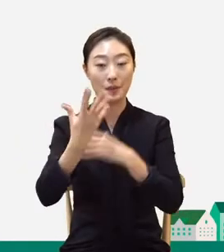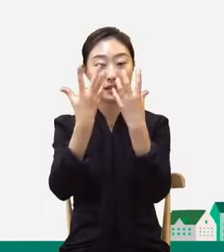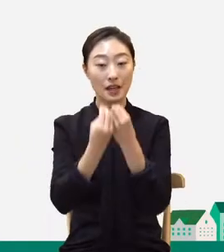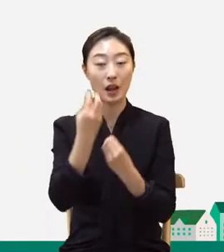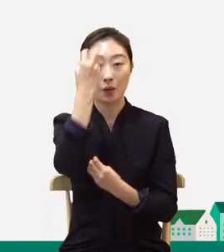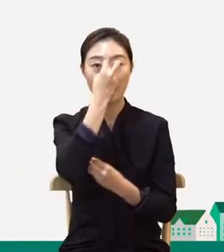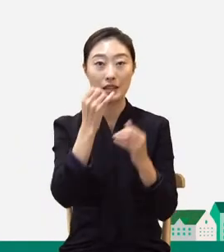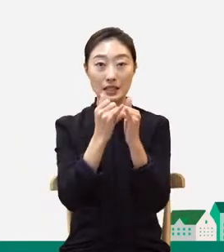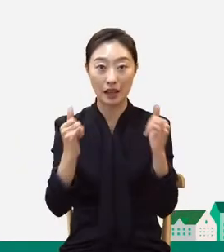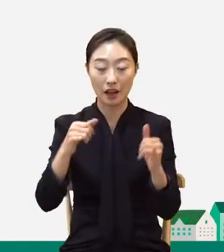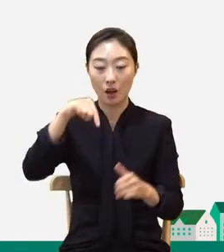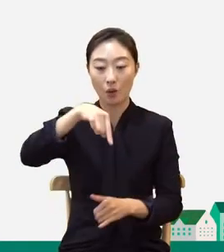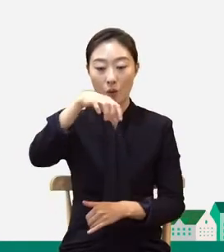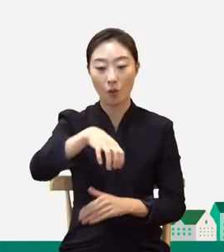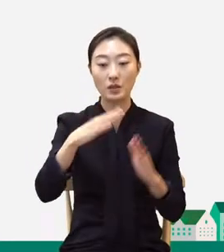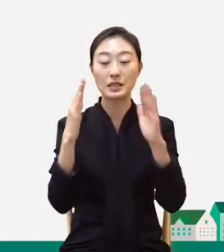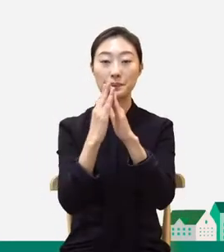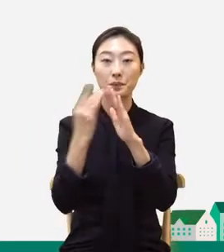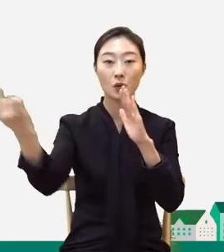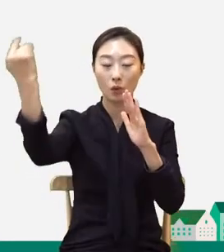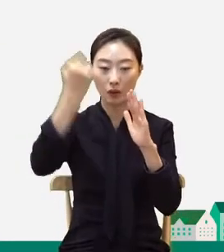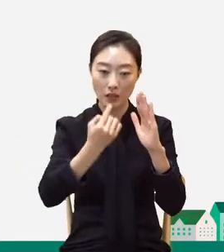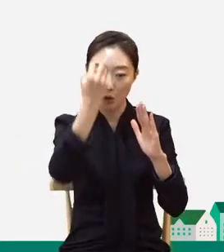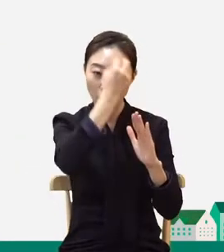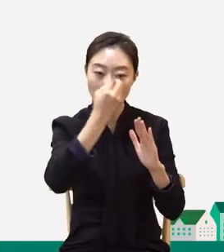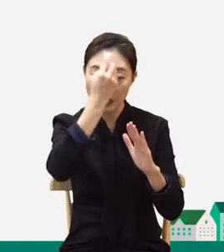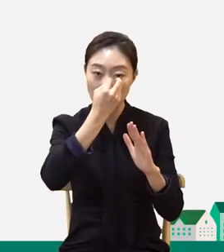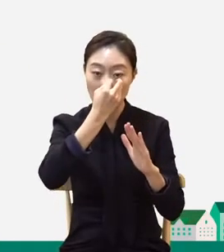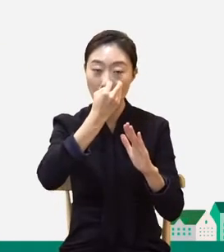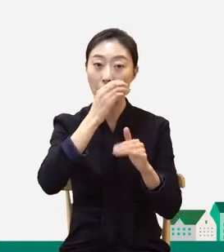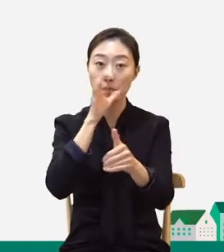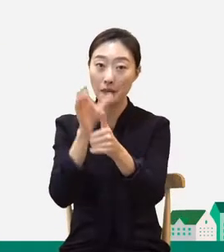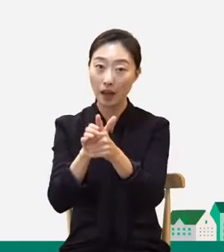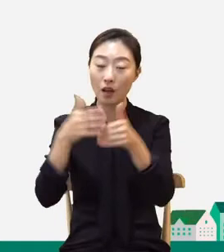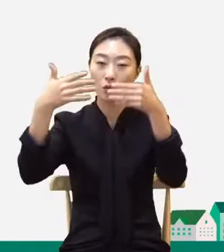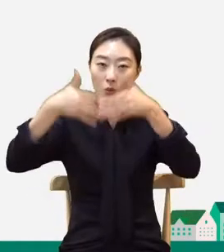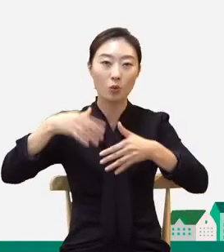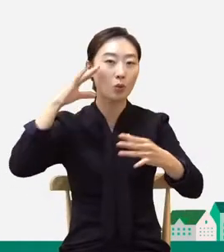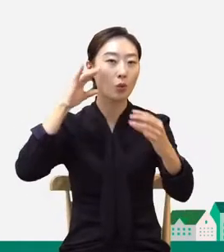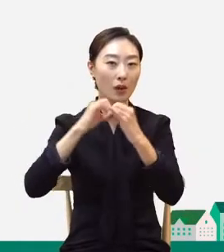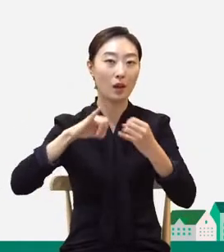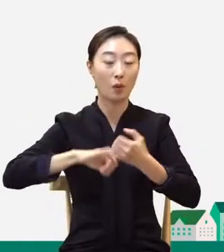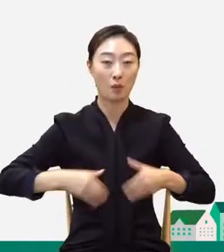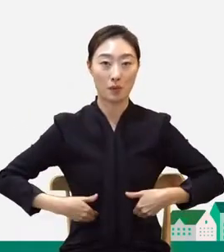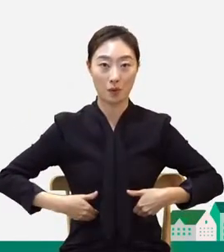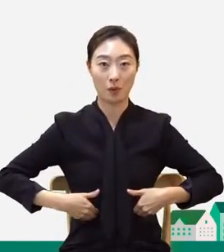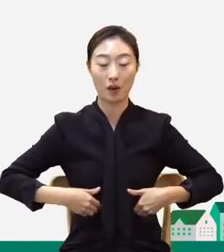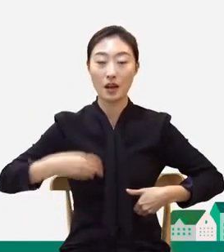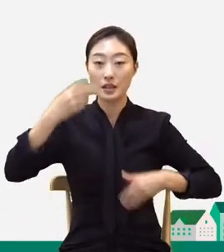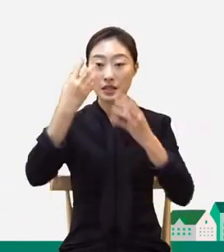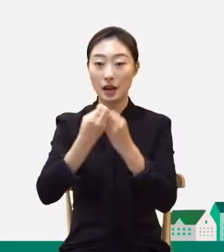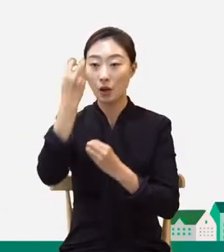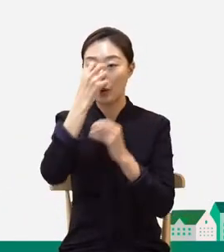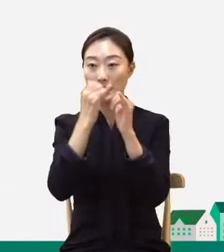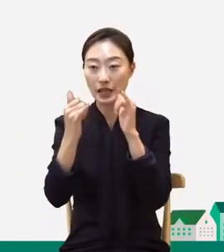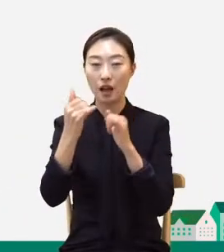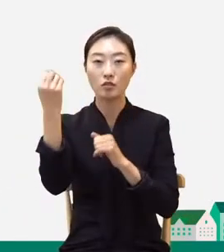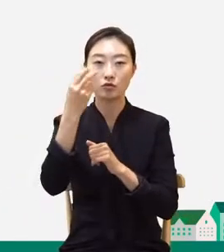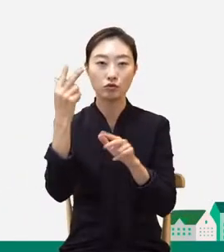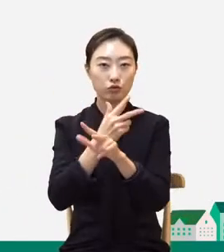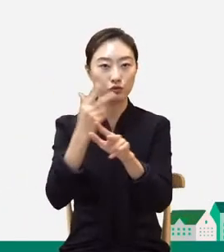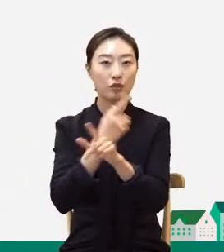사례관리자에게 거주공간을 관리할 수 있는 부분에 대해서 동의를 해주셔야 되고요. 또한 사례관리자를 주기적으로 만나야